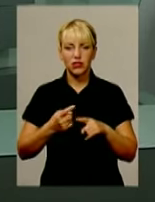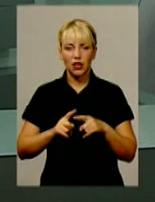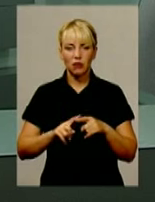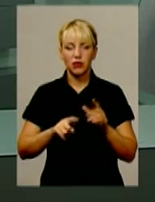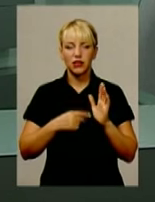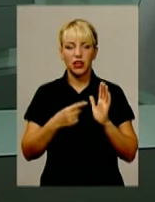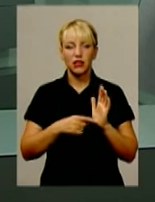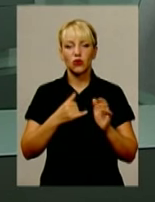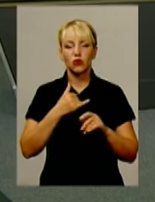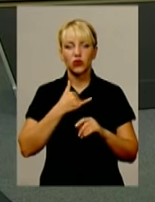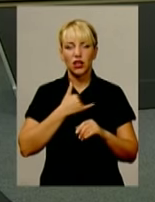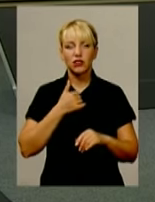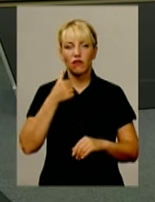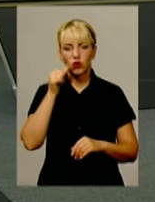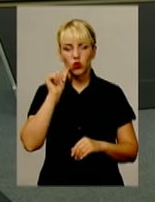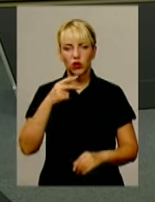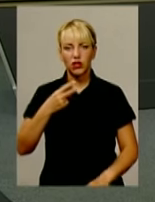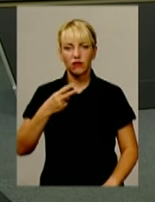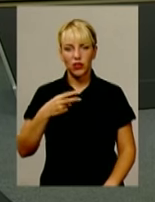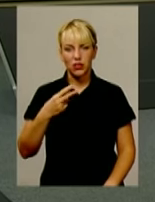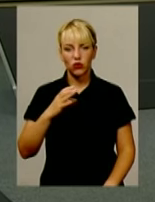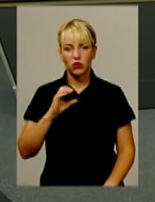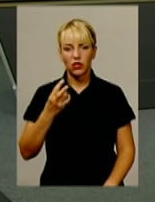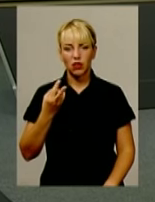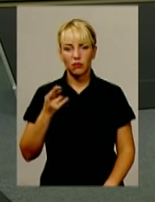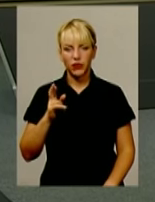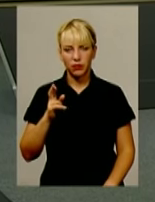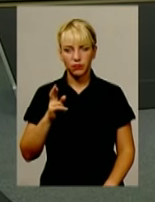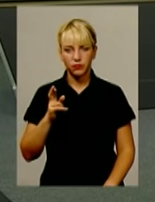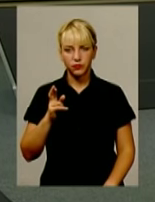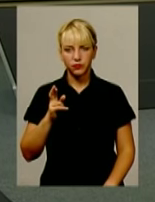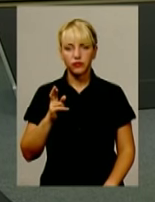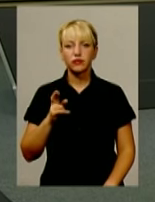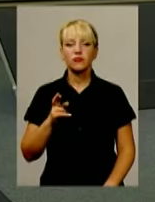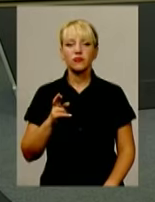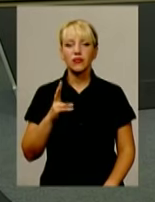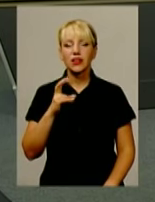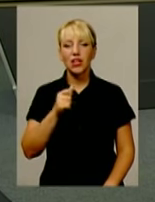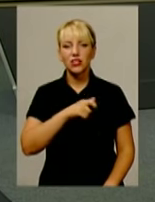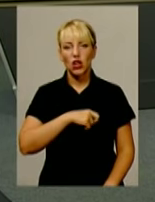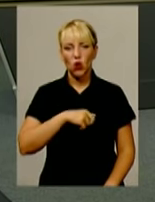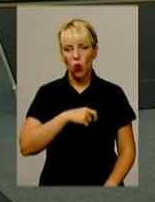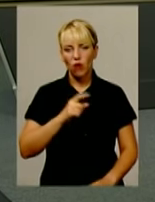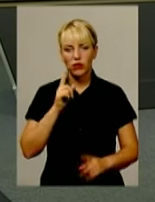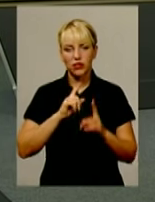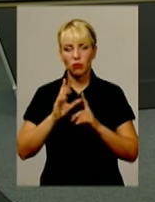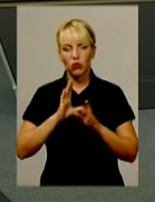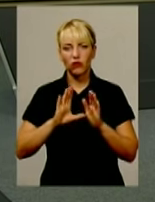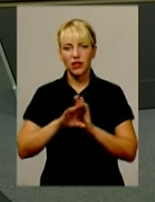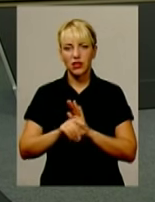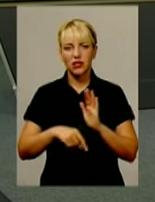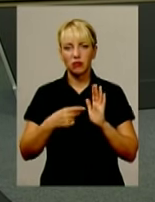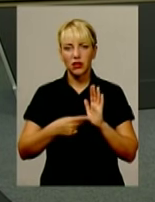у нас, от буквально вчора, 20 серпня, на черговій сесії було внесено питання